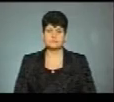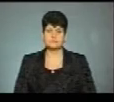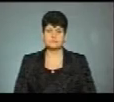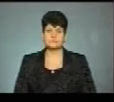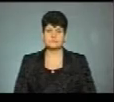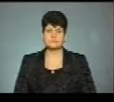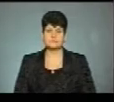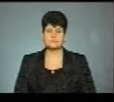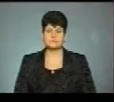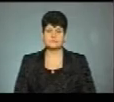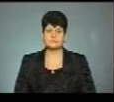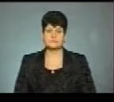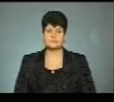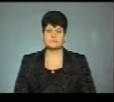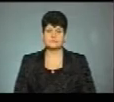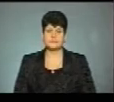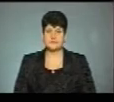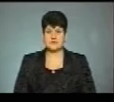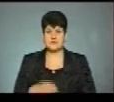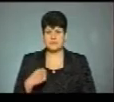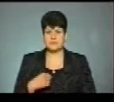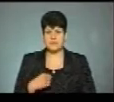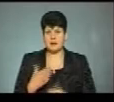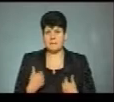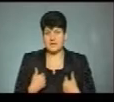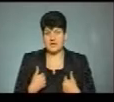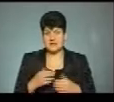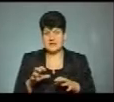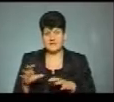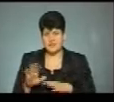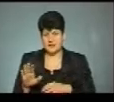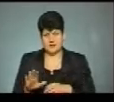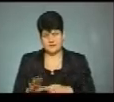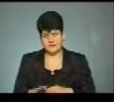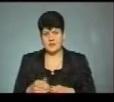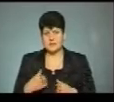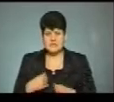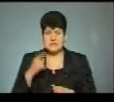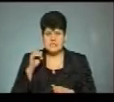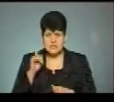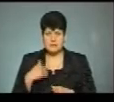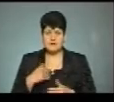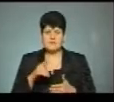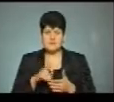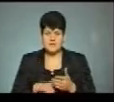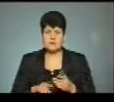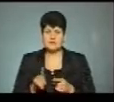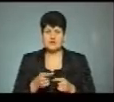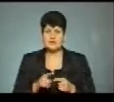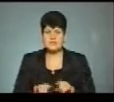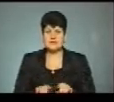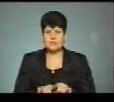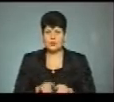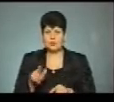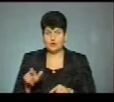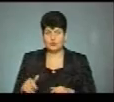Але треба поні, вони за мене голосували. Ми якісь звірі. Ми не звірі. Ми знаємо, ми віримо, що то такі самі люди, як